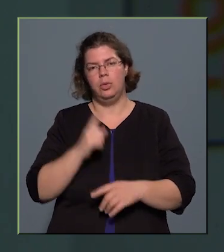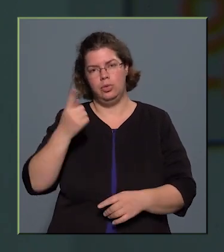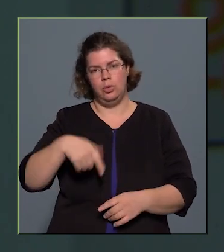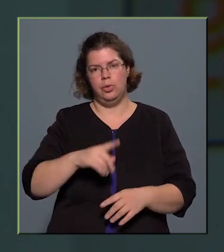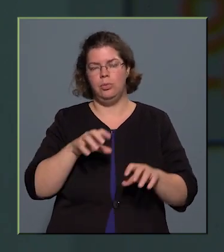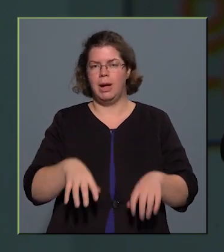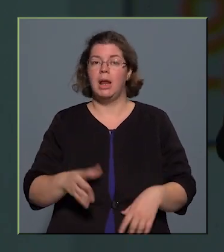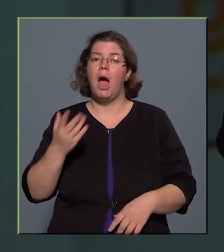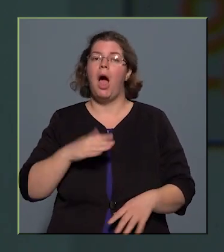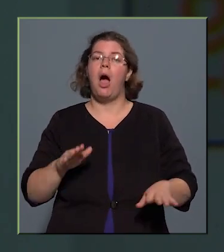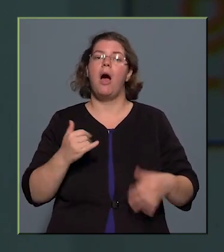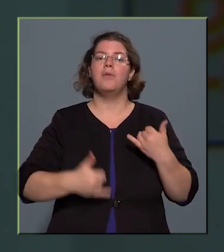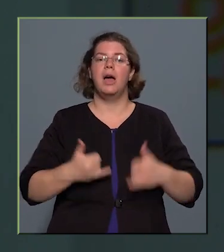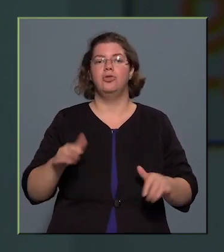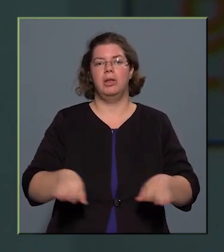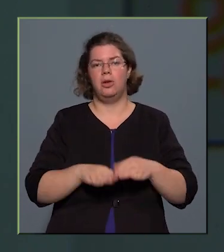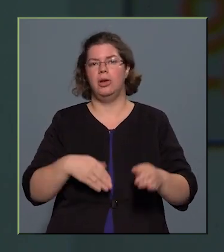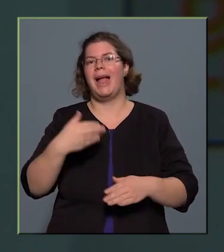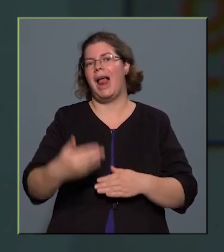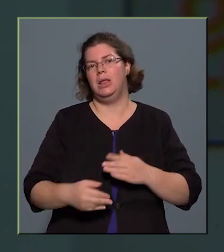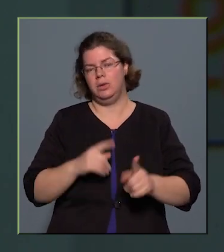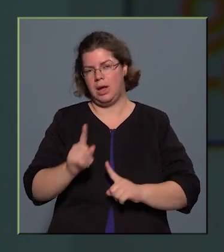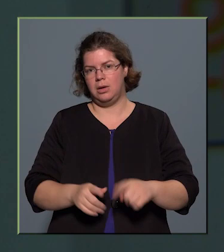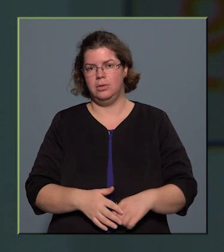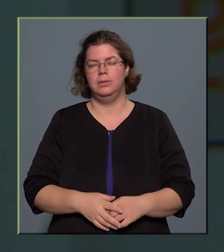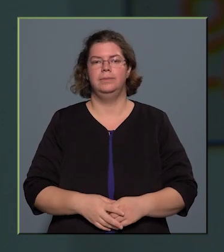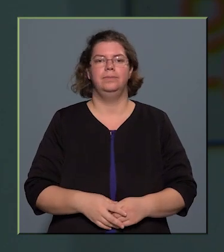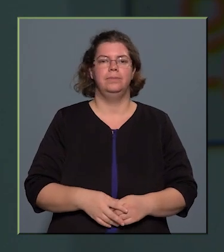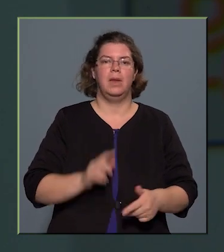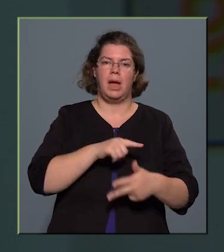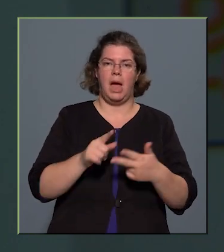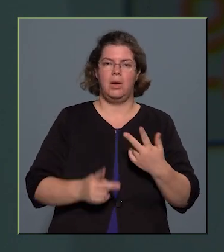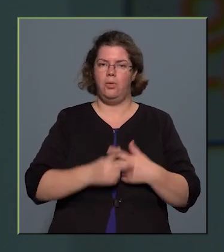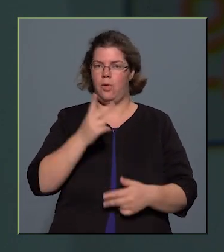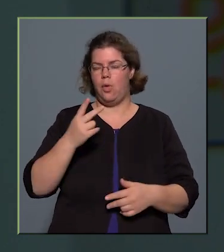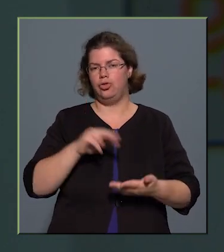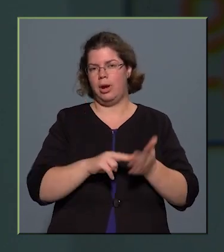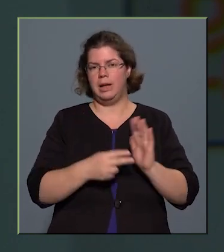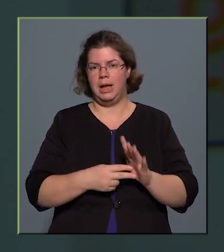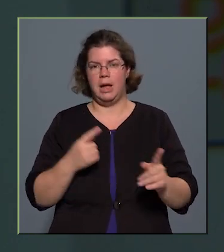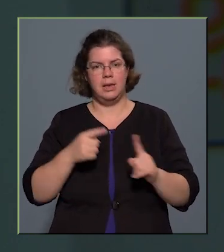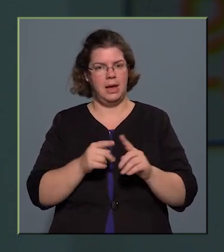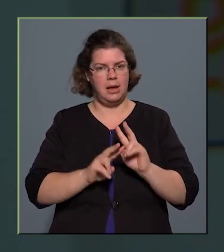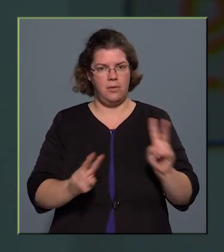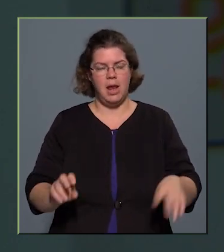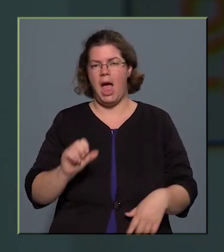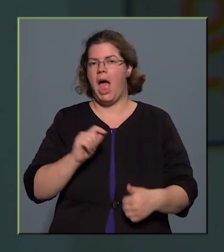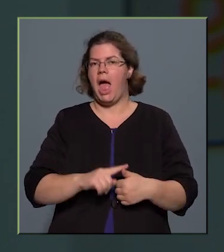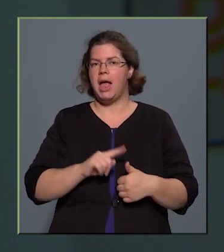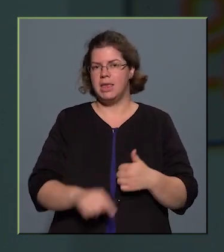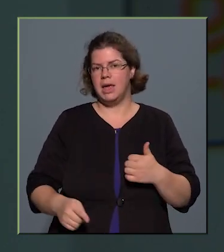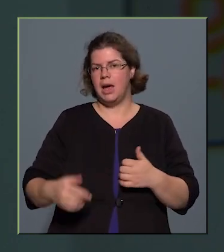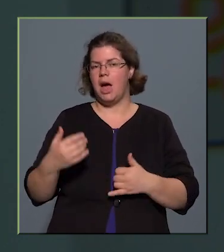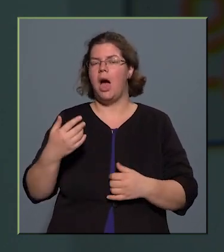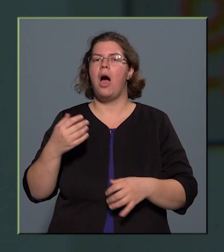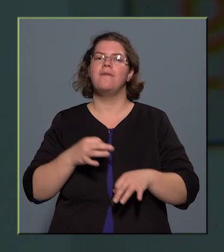a versenytársaink előtt járunk. Gyárunknak három fő stratégiai célja van, az egyik a vezetői